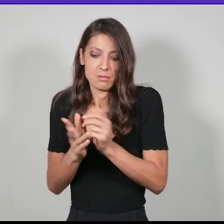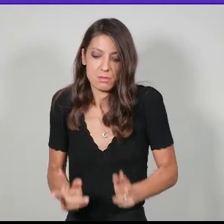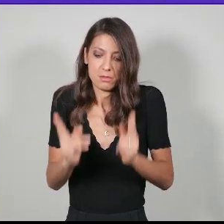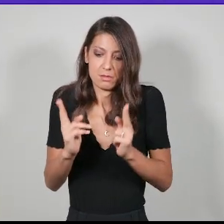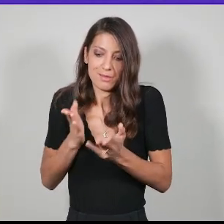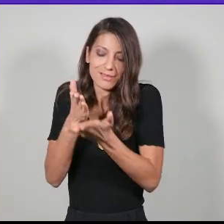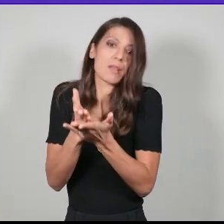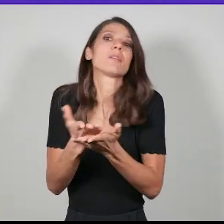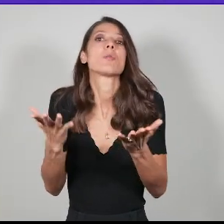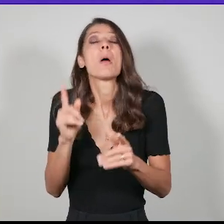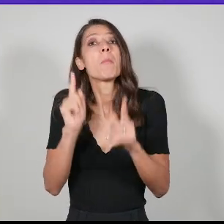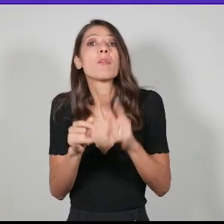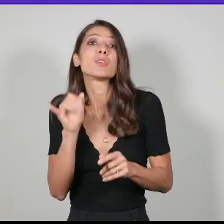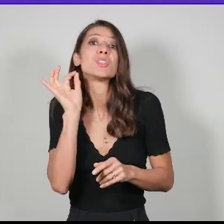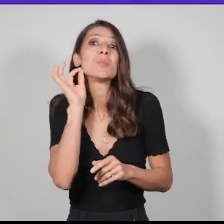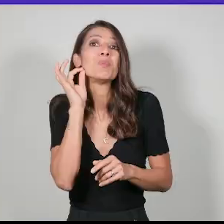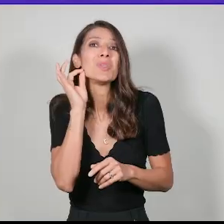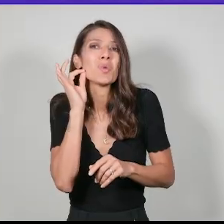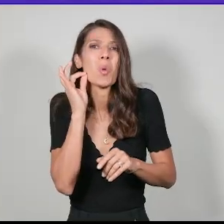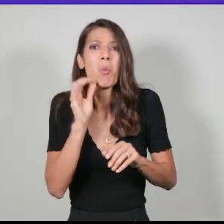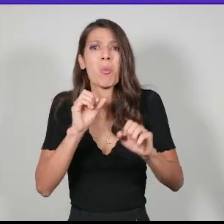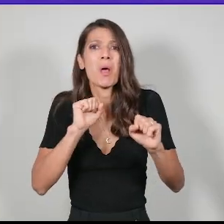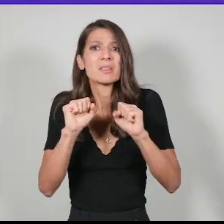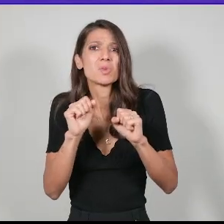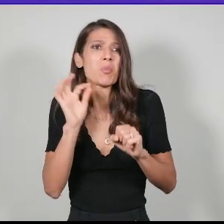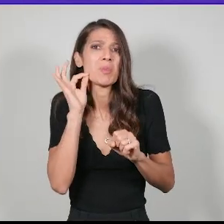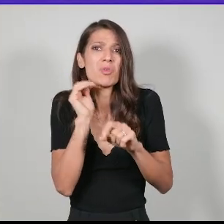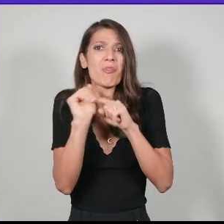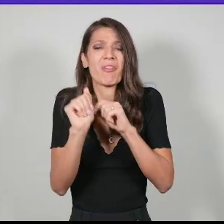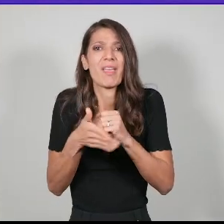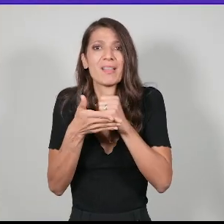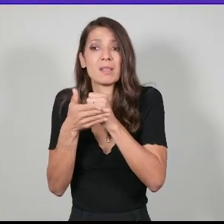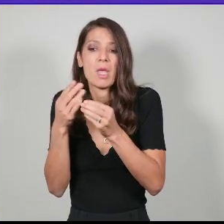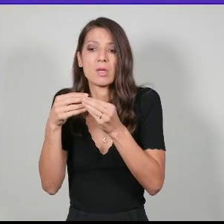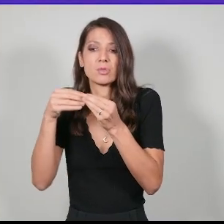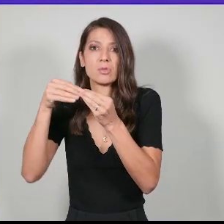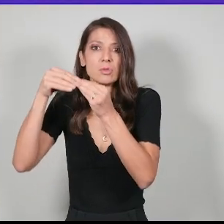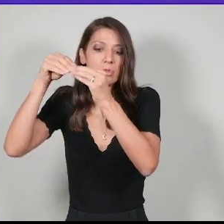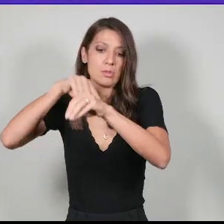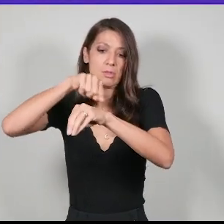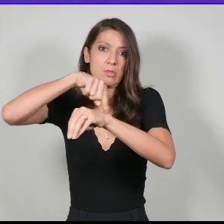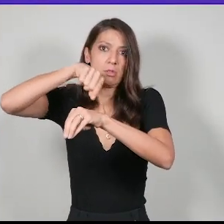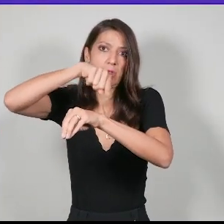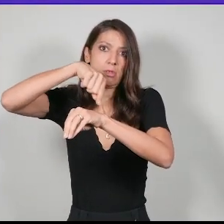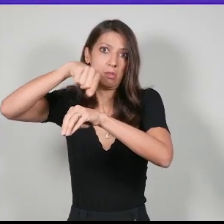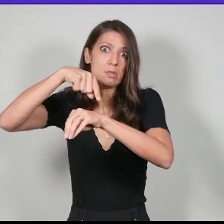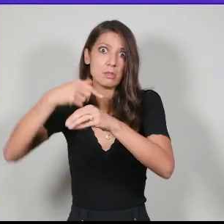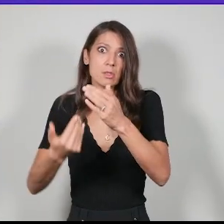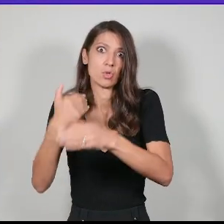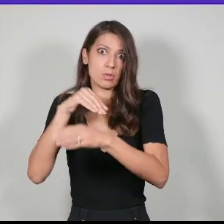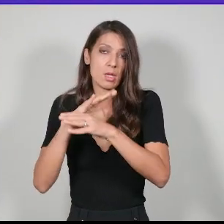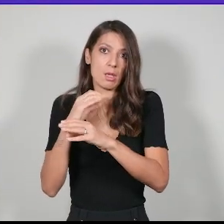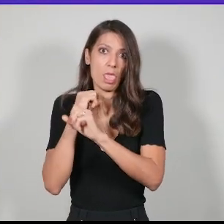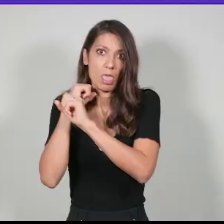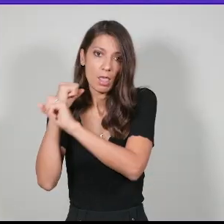petites actions infinitésimales qui, en fait, une fois qu'elles s'empilent, font un temps conséquent durant la journée. C'est